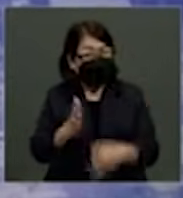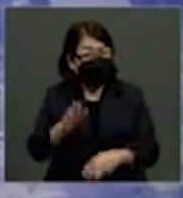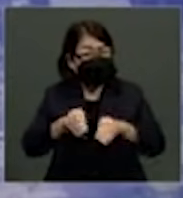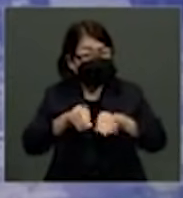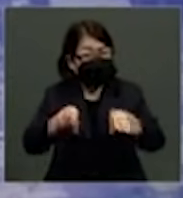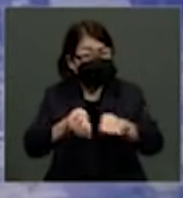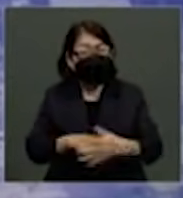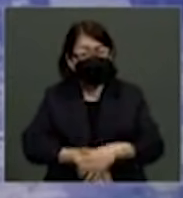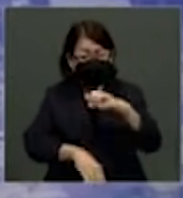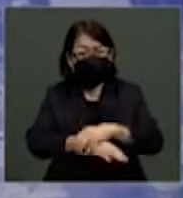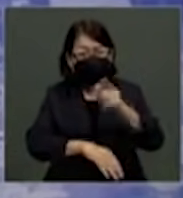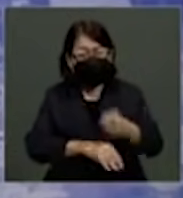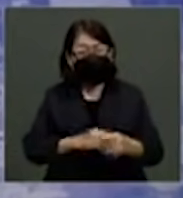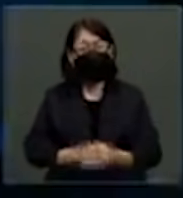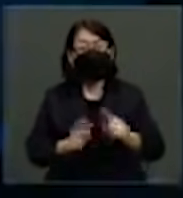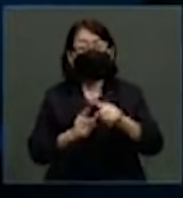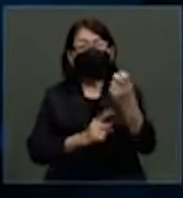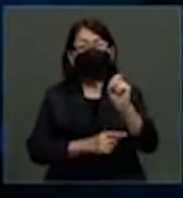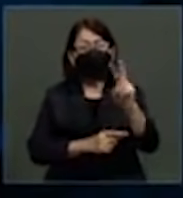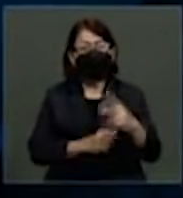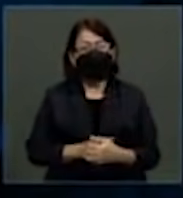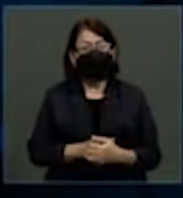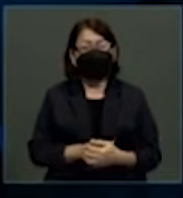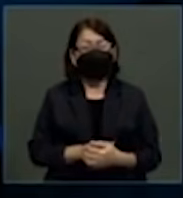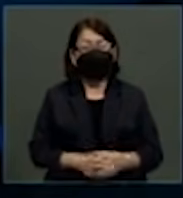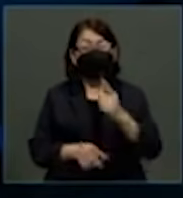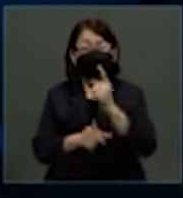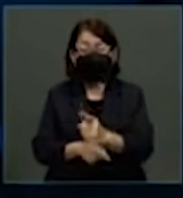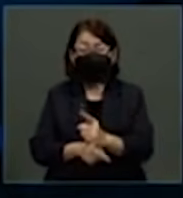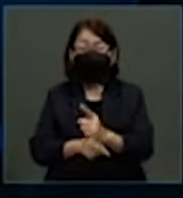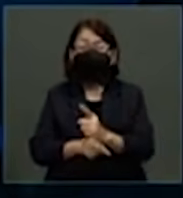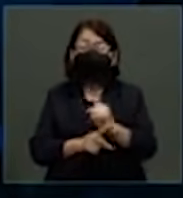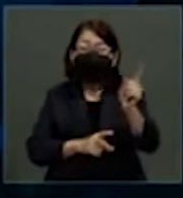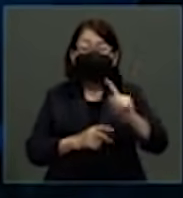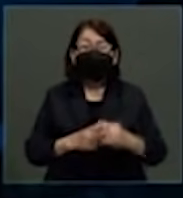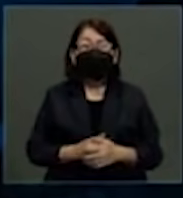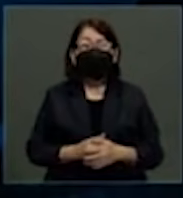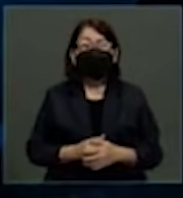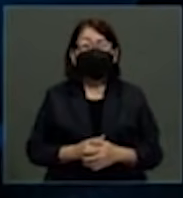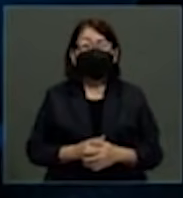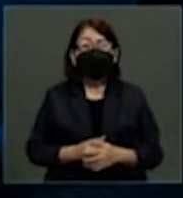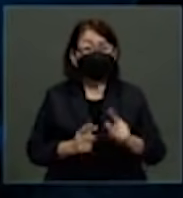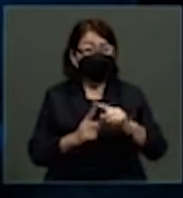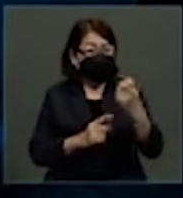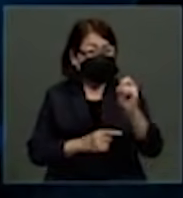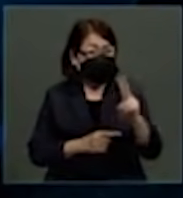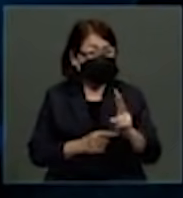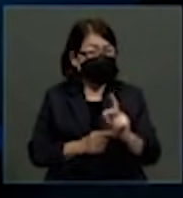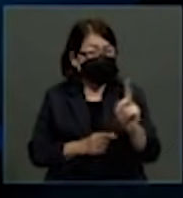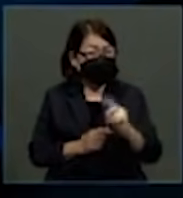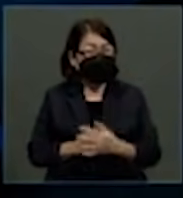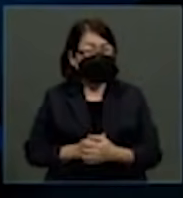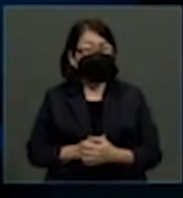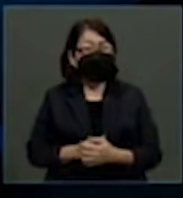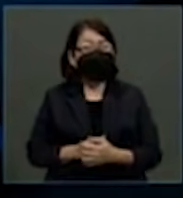ามมาด้วยนะครับก็ขอความร่วมมือนะครับแล้วก็บังคับใช้กฎหมายข้อนี้เต็มที่นะครับข้อ12ครับการบังคับใช้มาตรการต